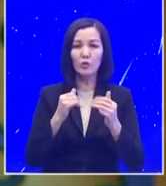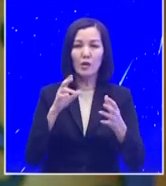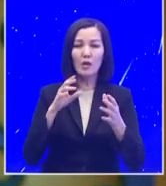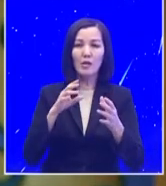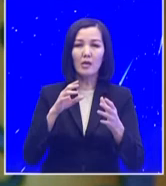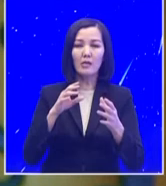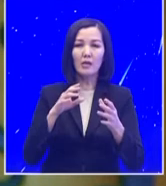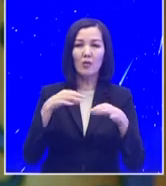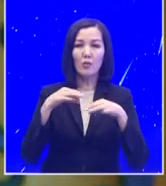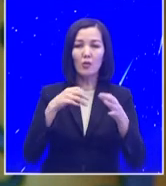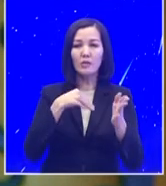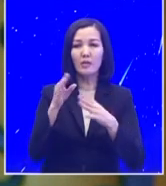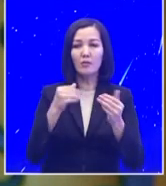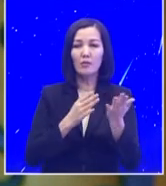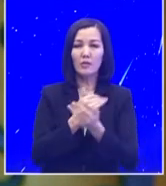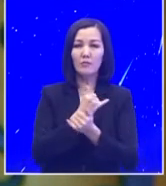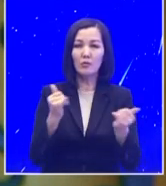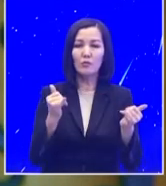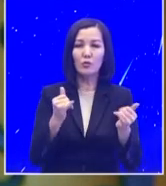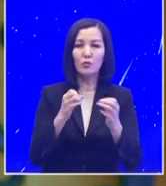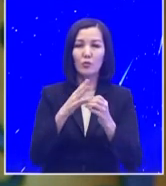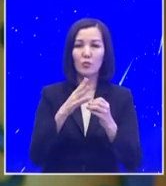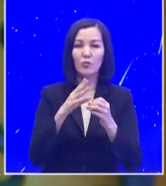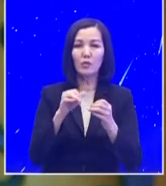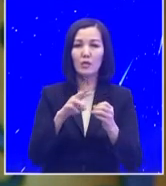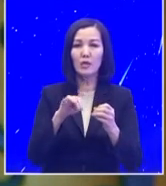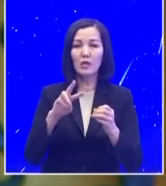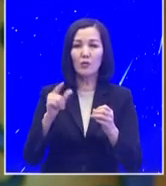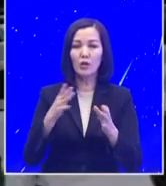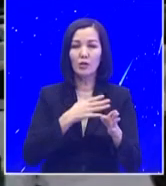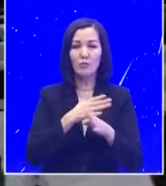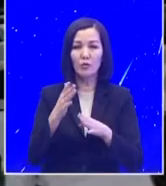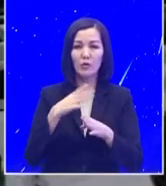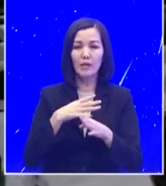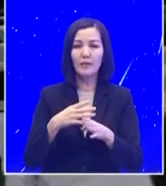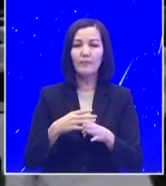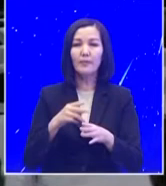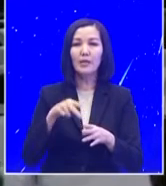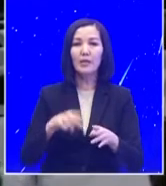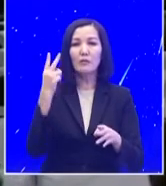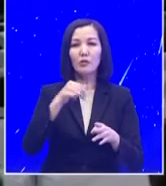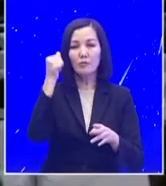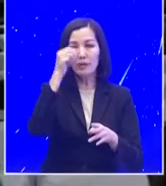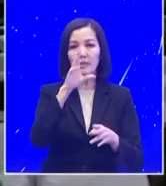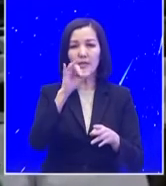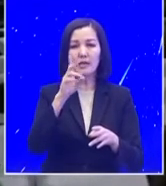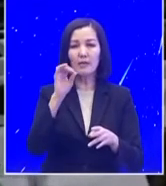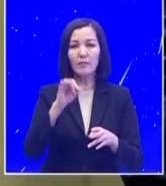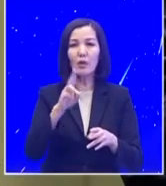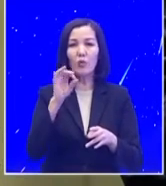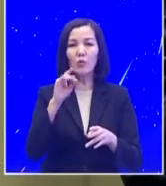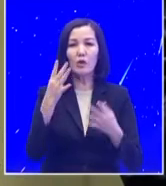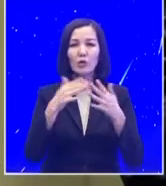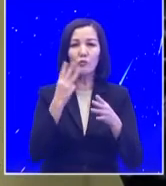сатып алуға және оның қызмет көрсетуіне 14,4 миллион теңге бағытталып отыр. 2020 жылы Сарыбел қорғасында ауылдардағы